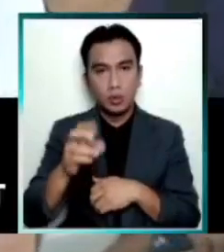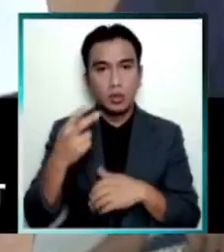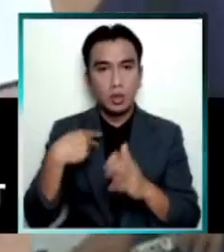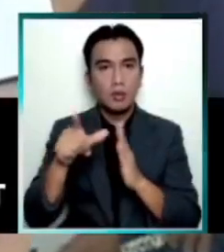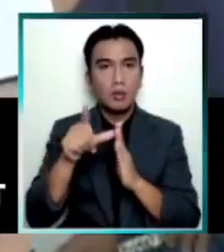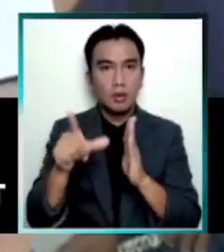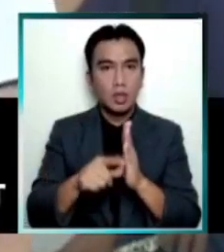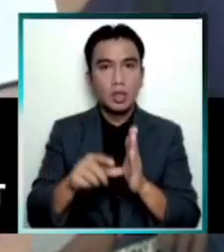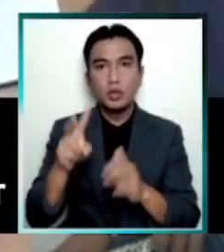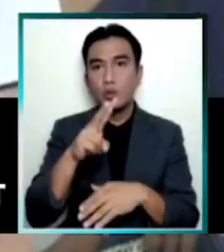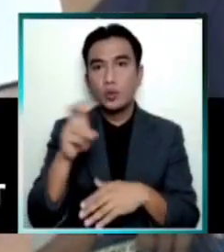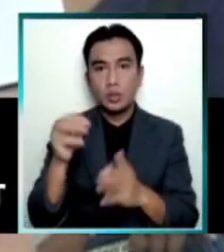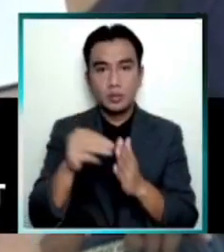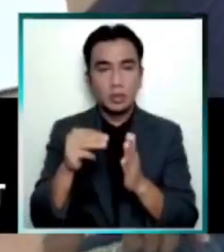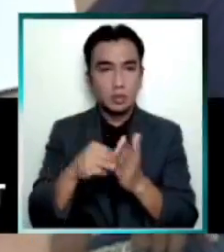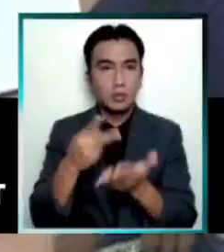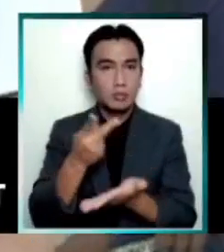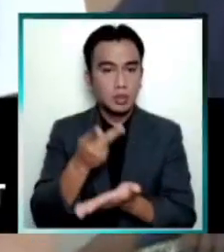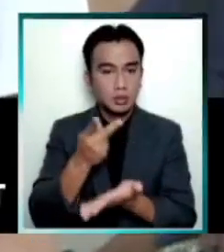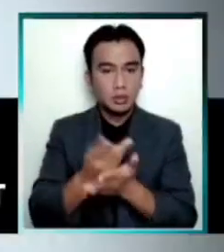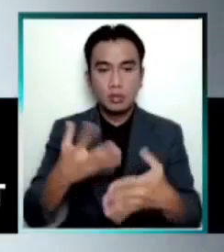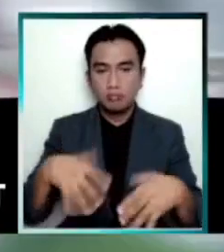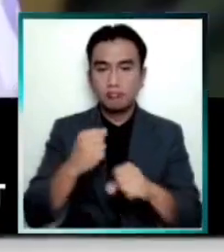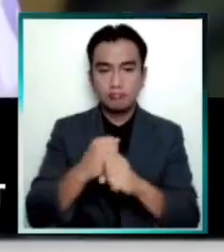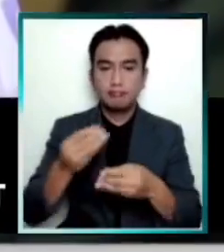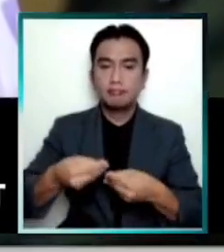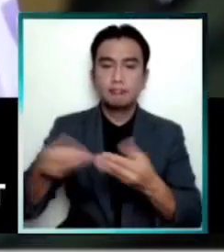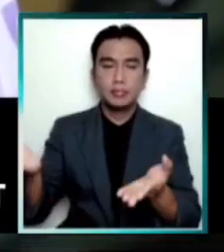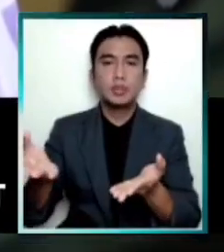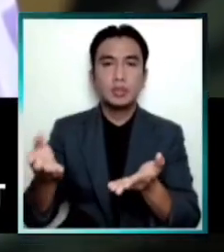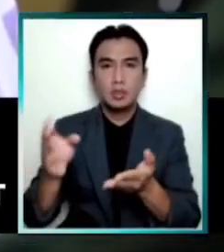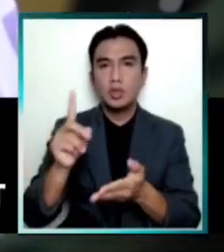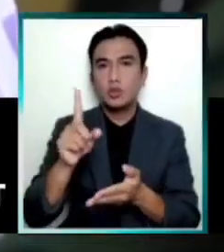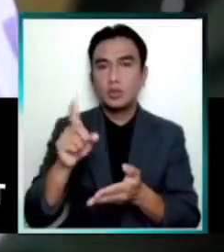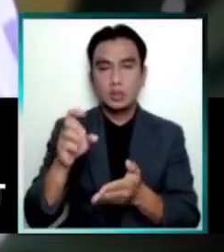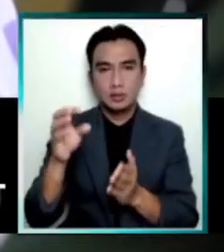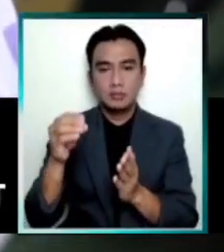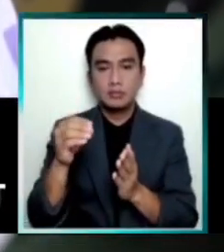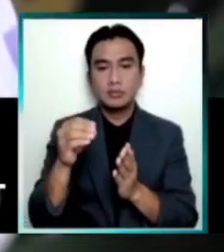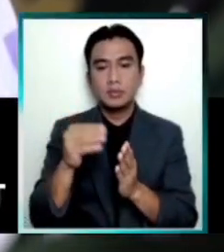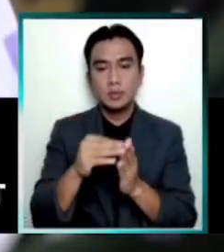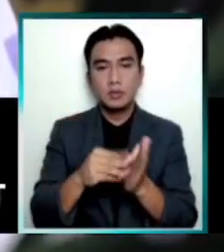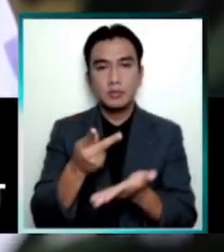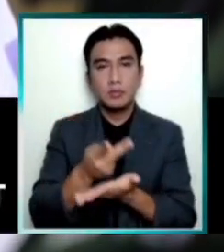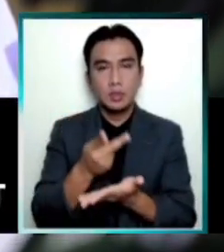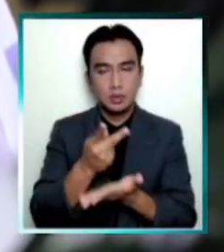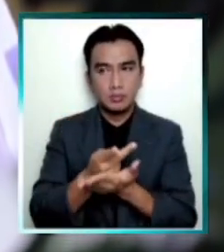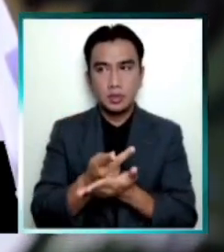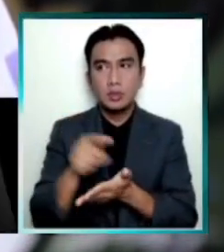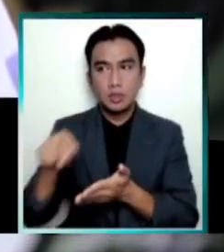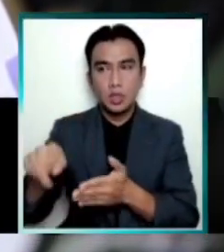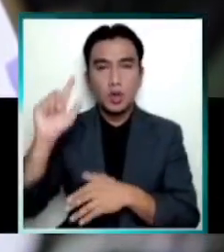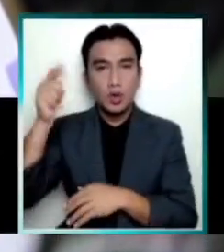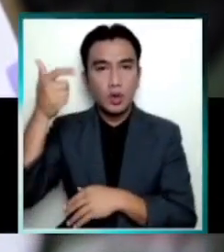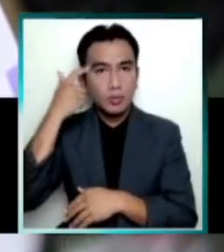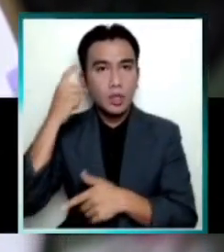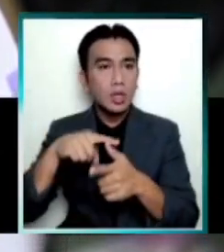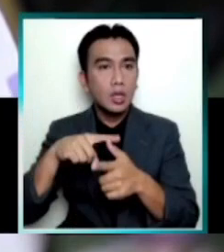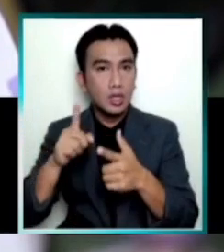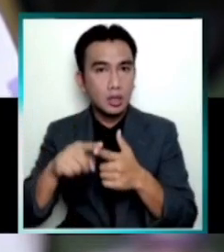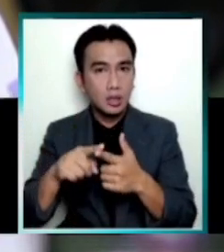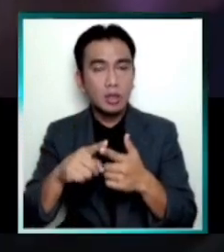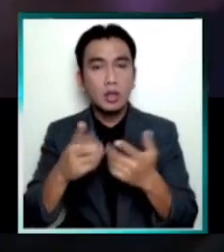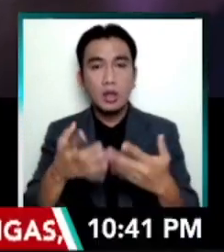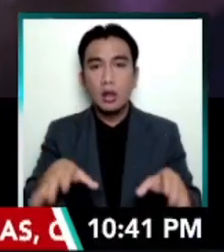ang ibinabang pondo sa Bangsamoro government. Mula sa Maguindanao, nagtungo naman sa Cagayan de Oro City ang grupo